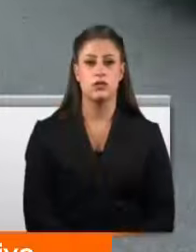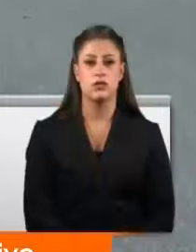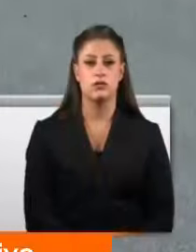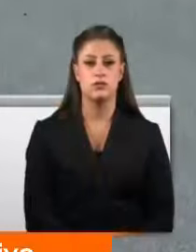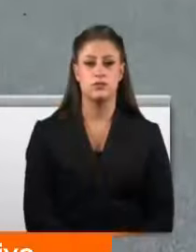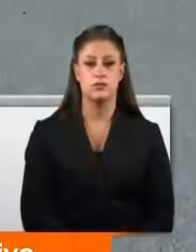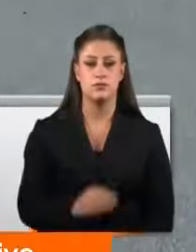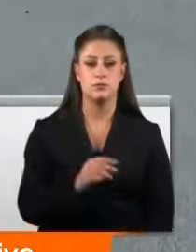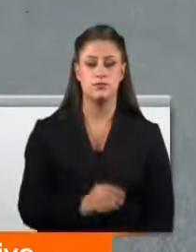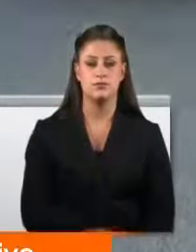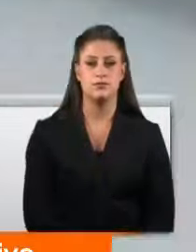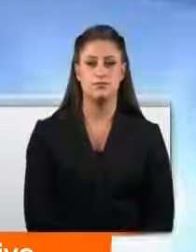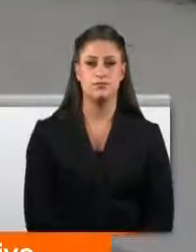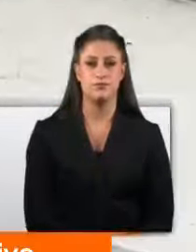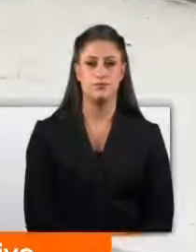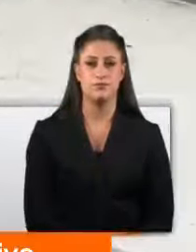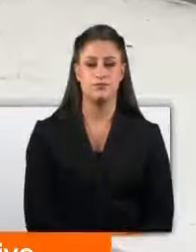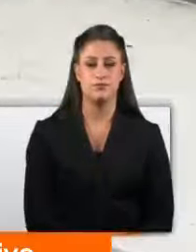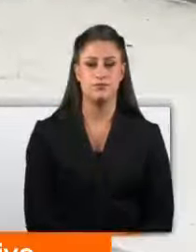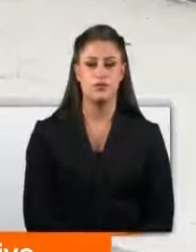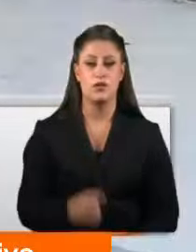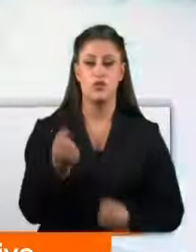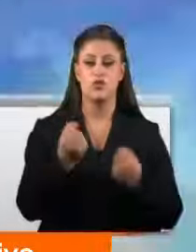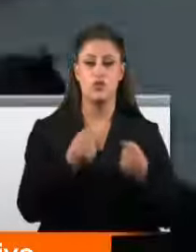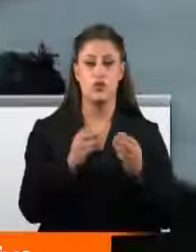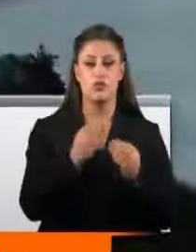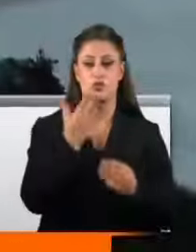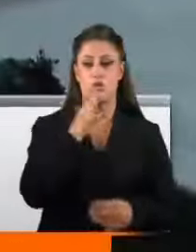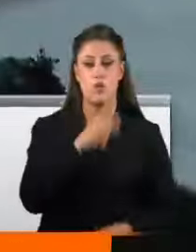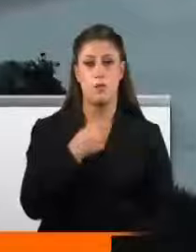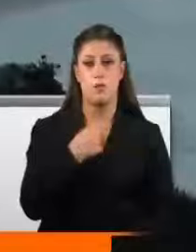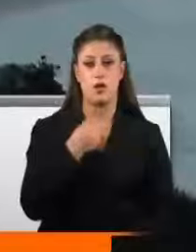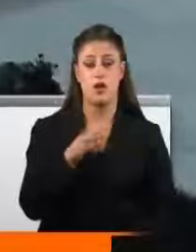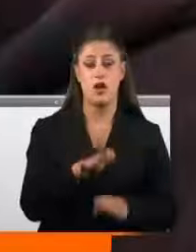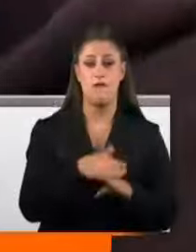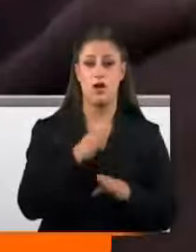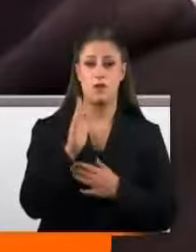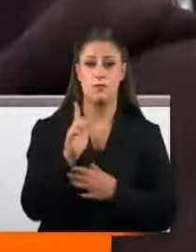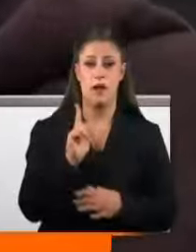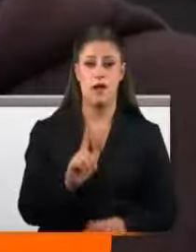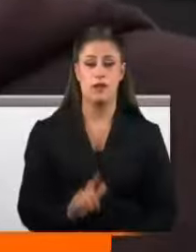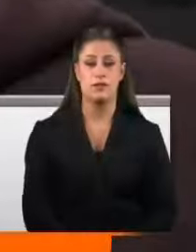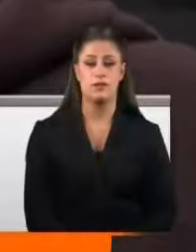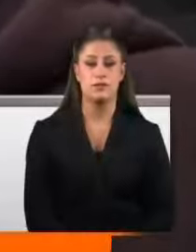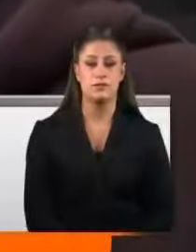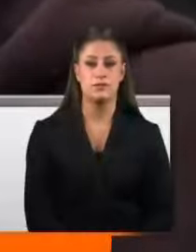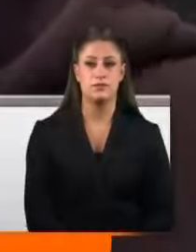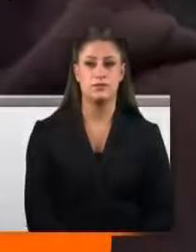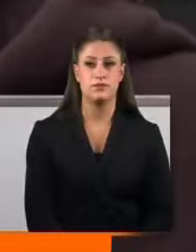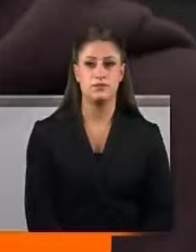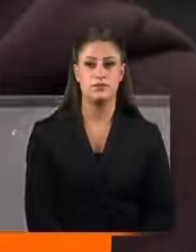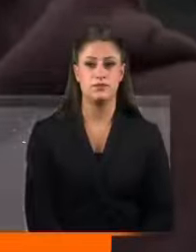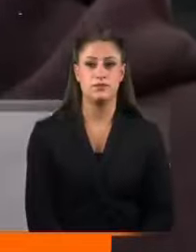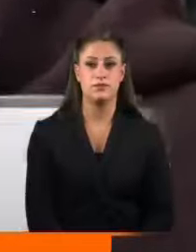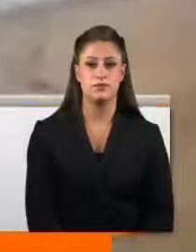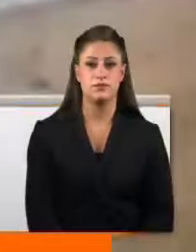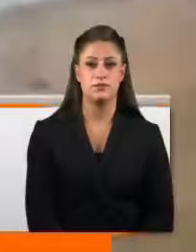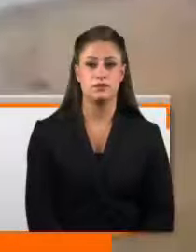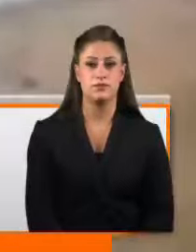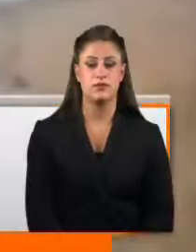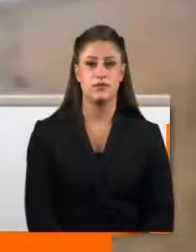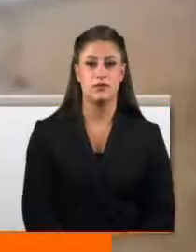Biraz dikkatli olun, dikkatli sürün ya. Şoförün hiçbir suçu yok bence. Yavaş gitmesi lazım. Alışkanlık, sevdiğimiz şeyleri maalesef insanlar